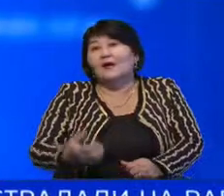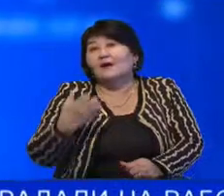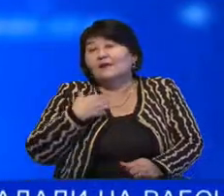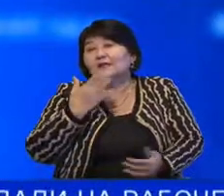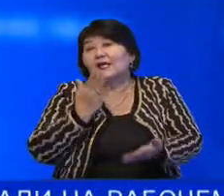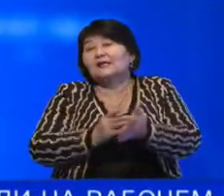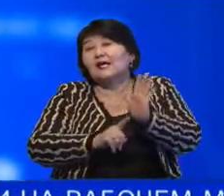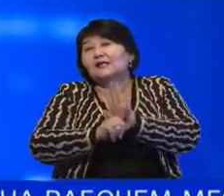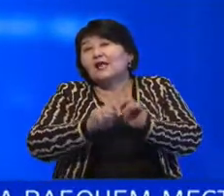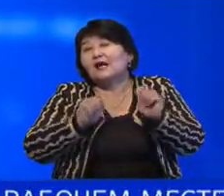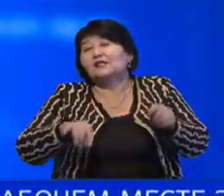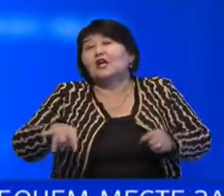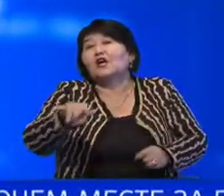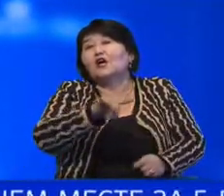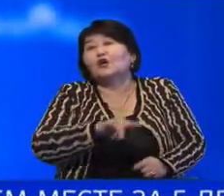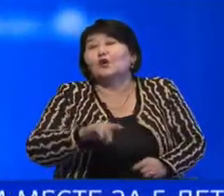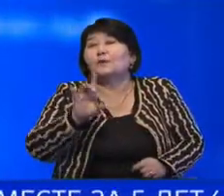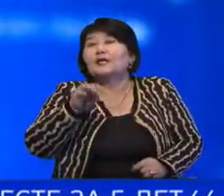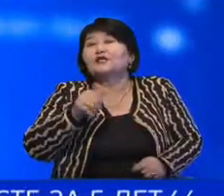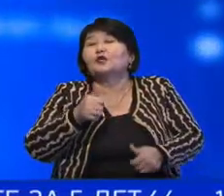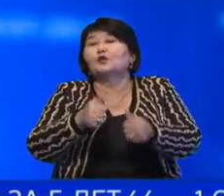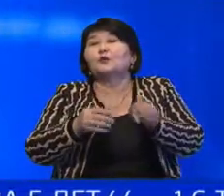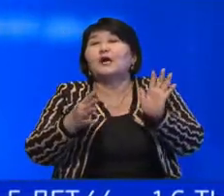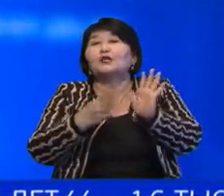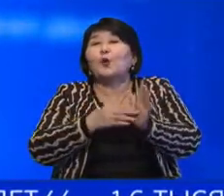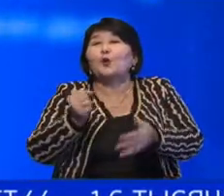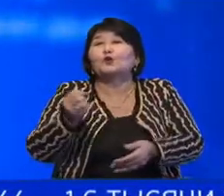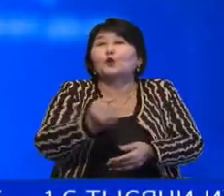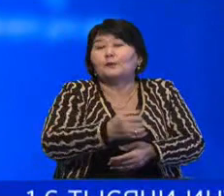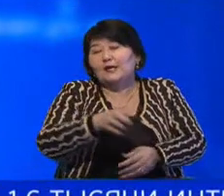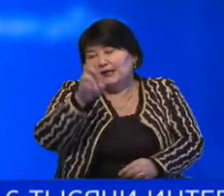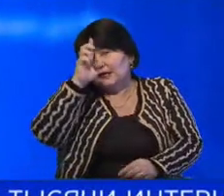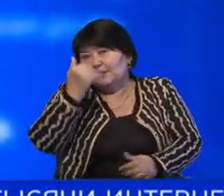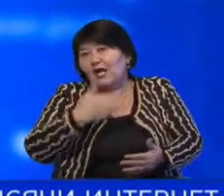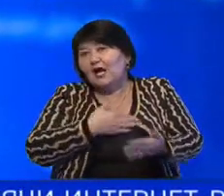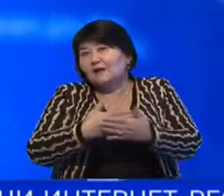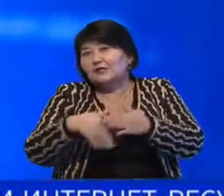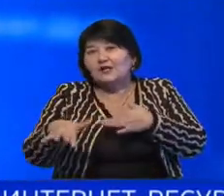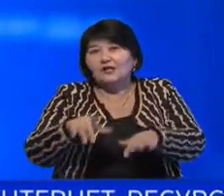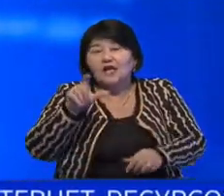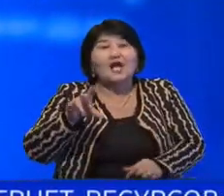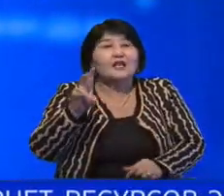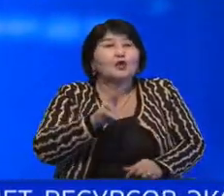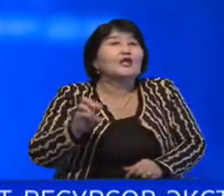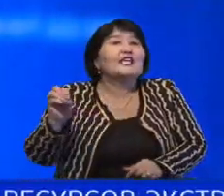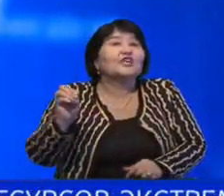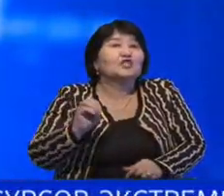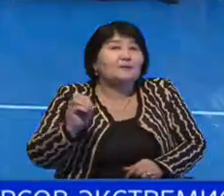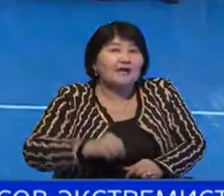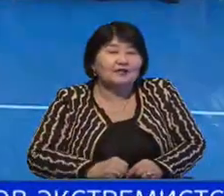Кызылорде стартовал открытый республиканский рейтинговый турнир по тоғызқұмалаху имени государственного общественного деятеля Налькожи